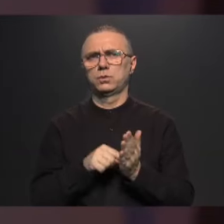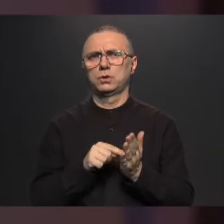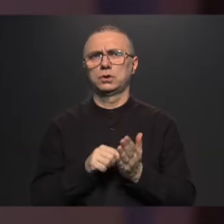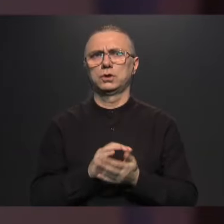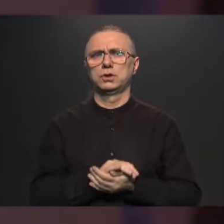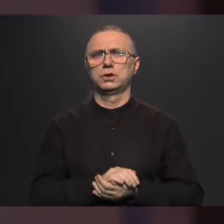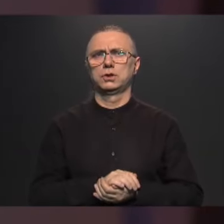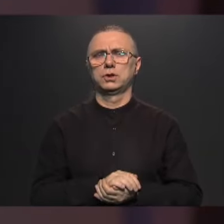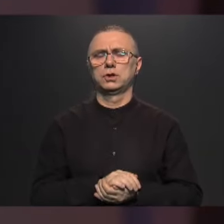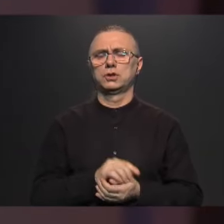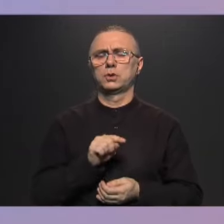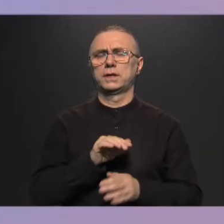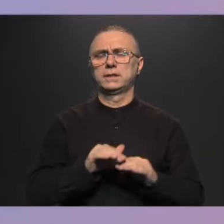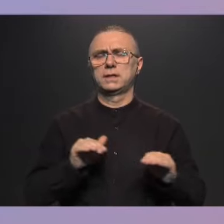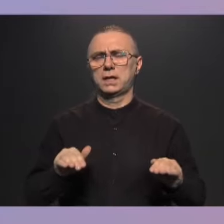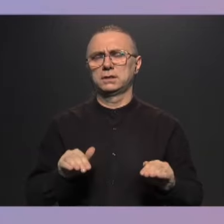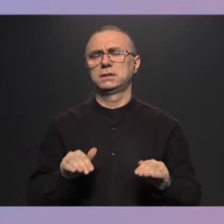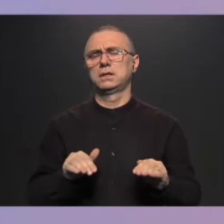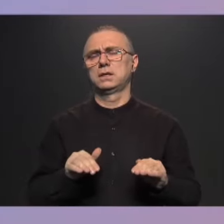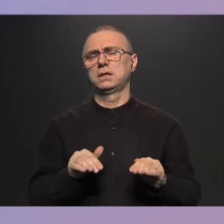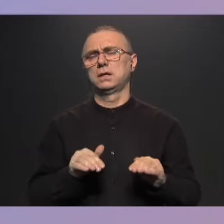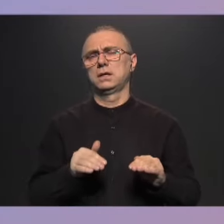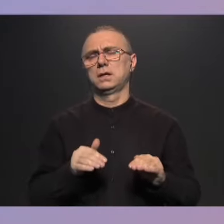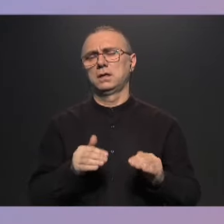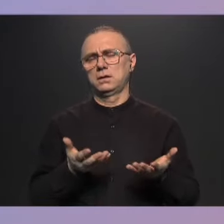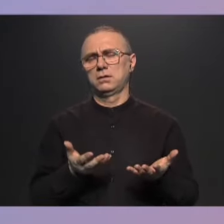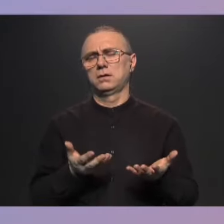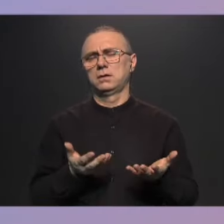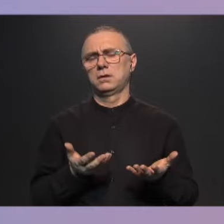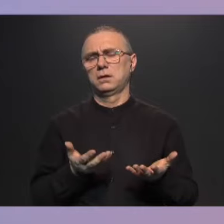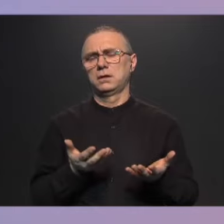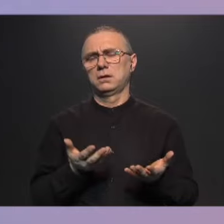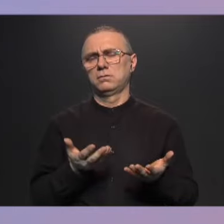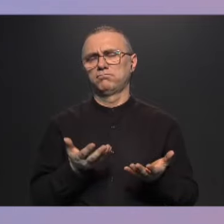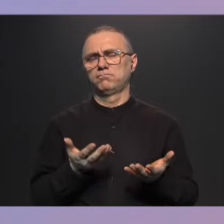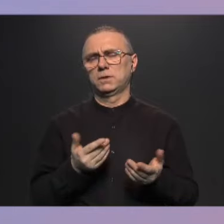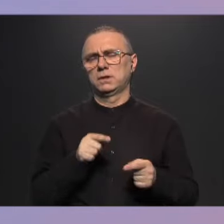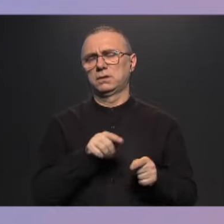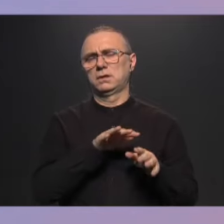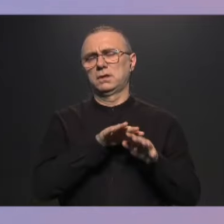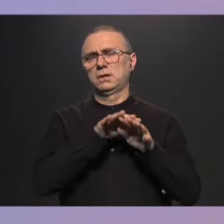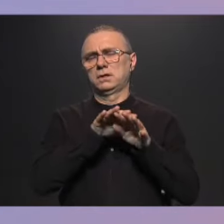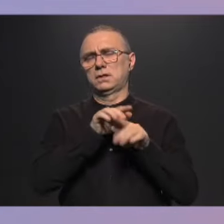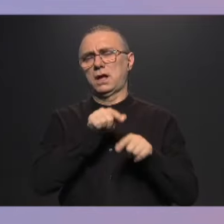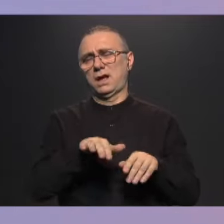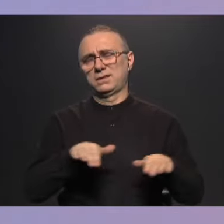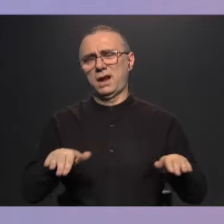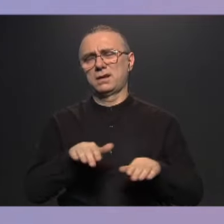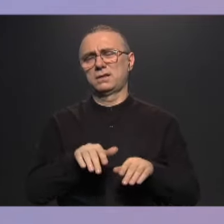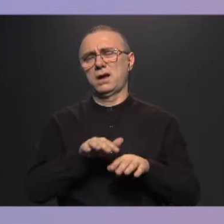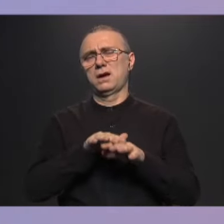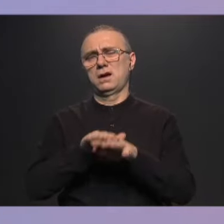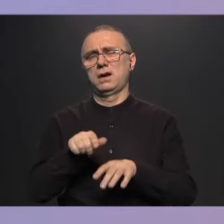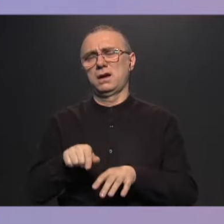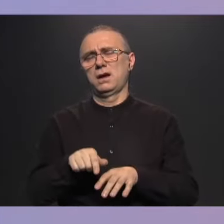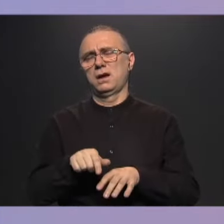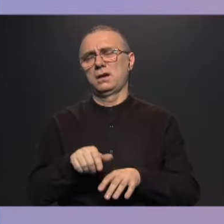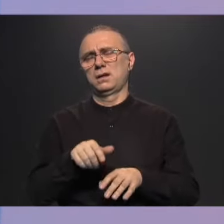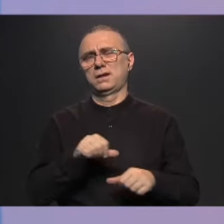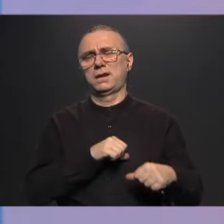несут ответственность за грехи родителей. Вот в этом случае несет ли дочь ответственность за грех